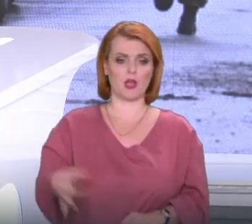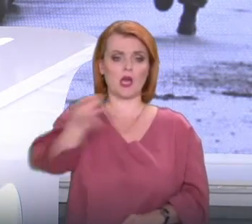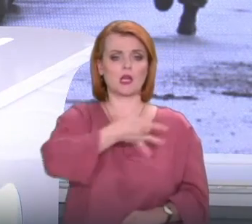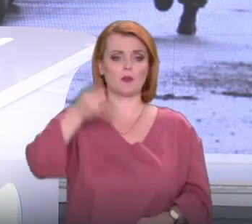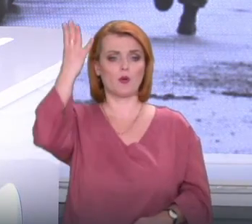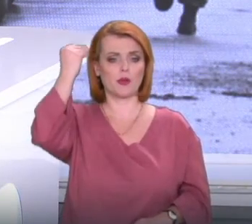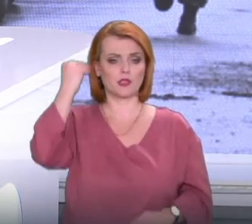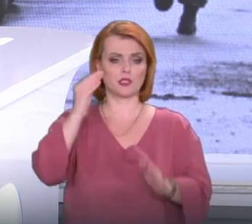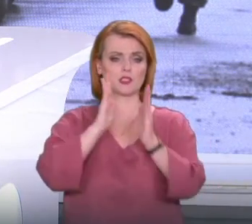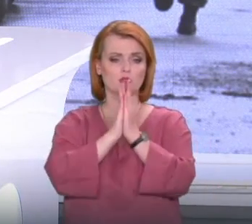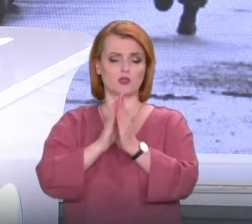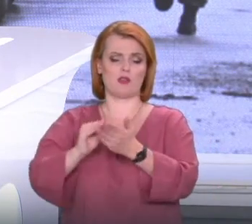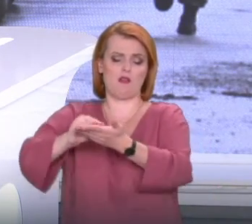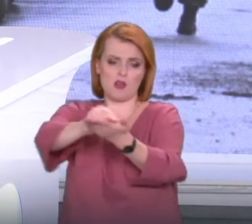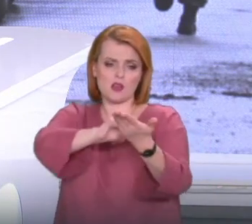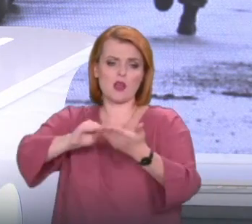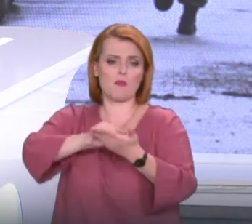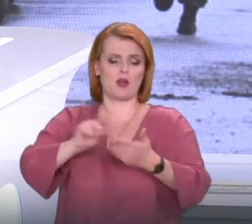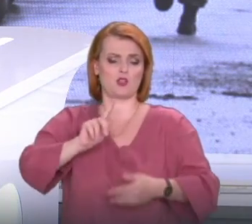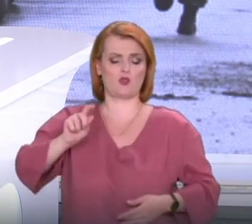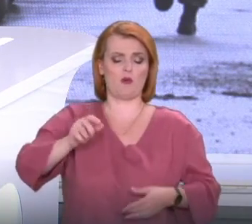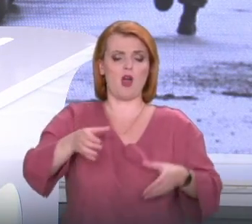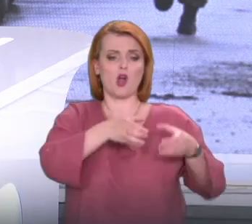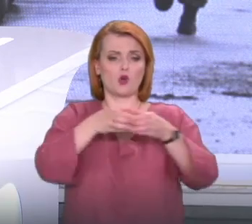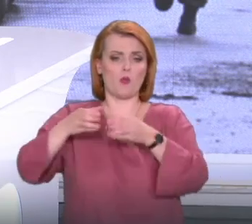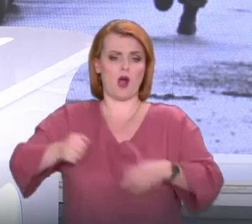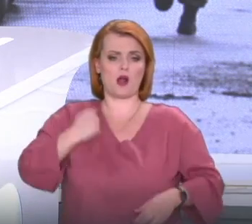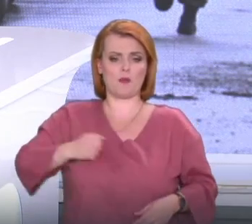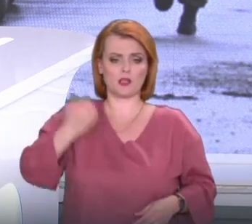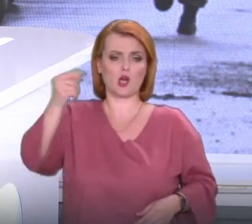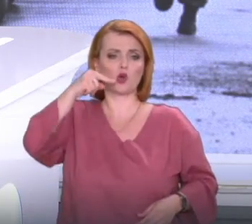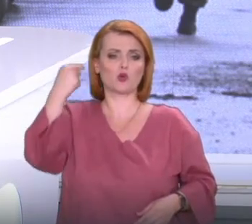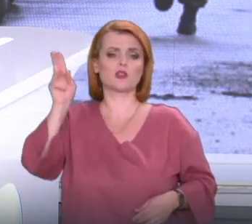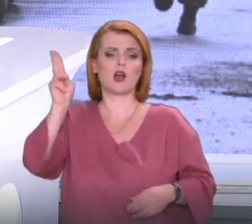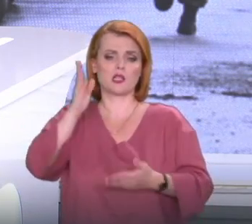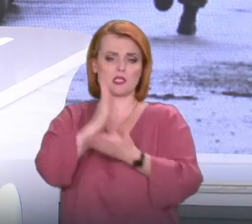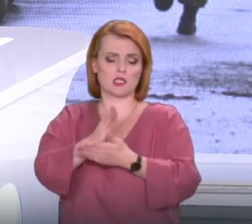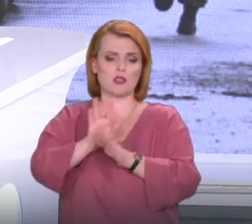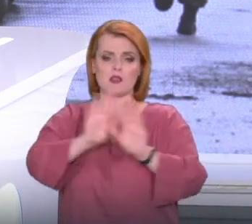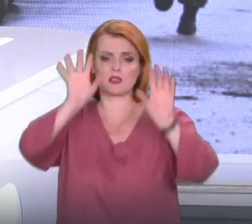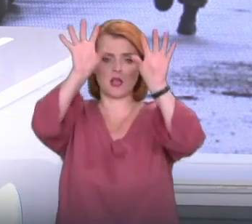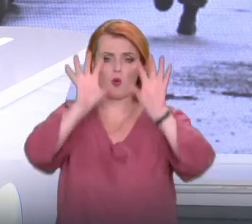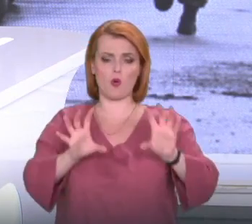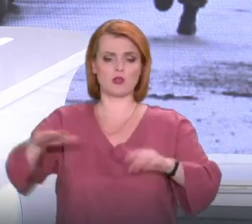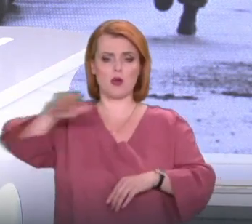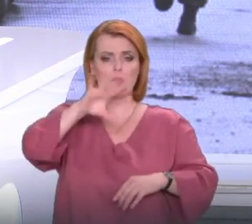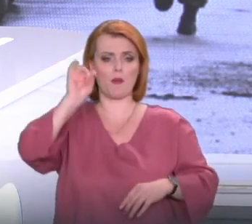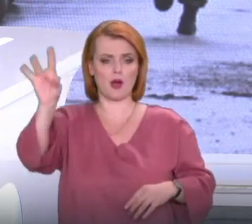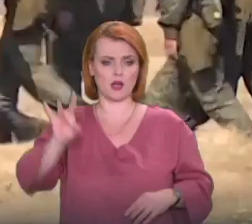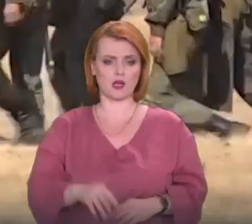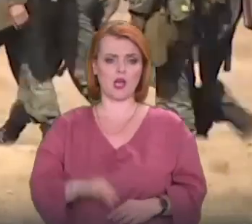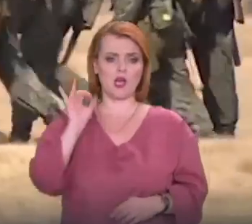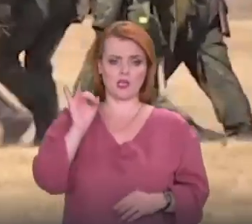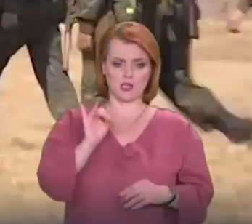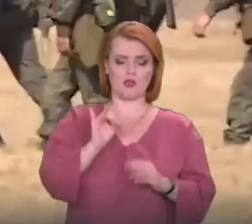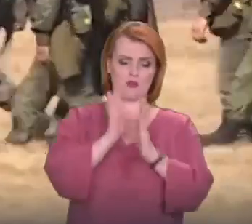Republica Moldova solicită repetat retragerea trupelor ruse care staționează ilegal în stânga Nistrului și se declară hotărâtă